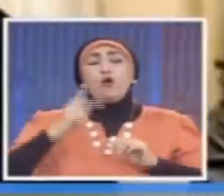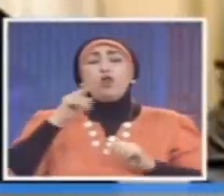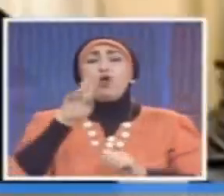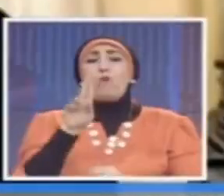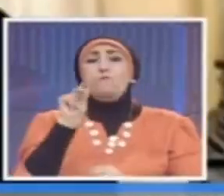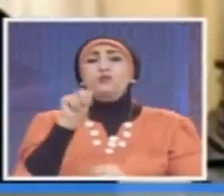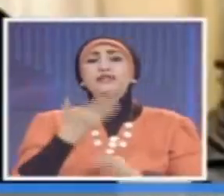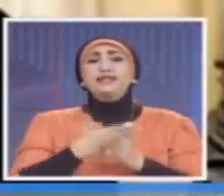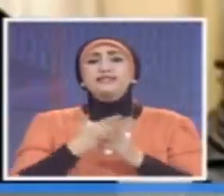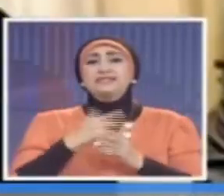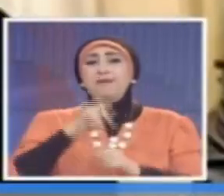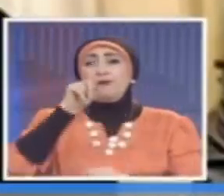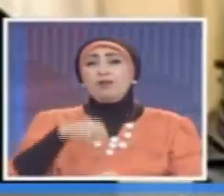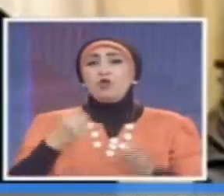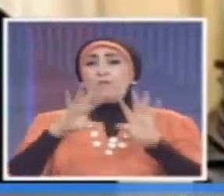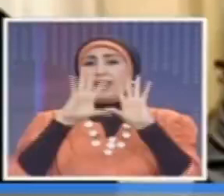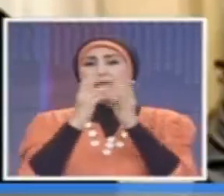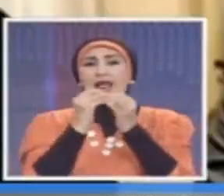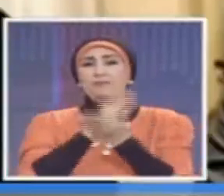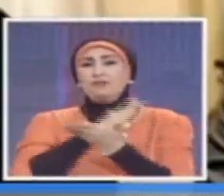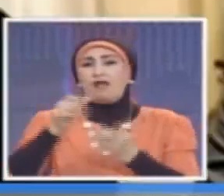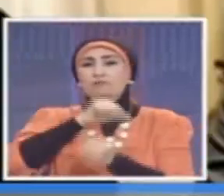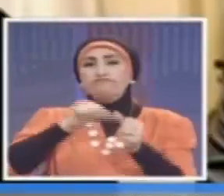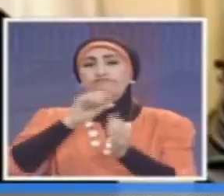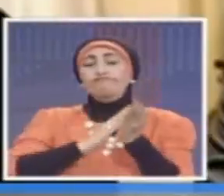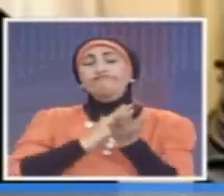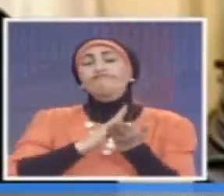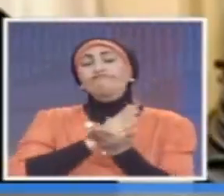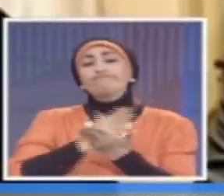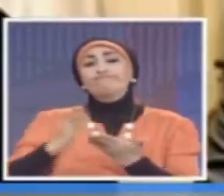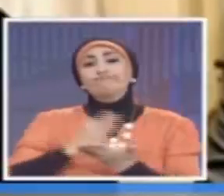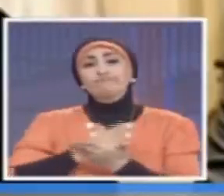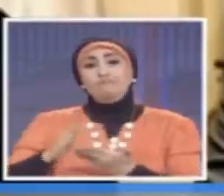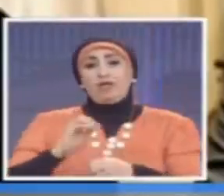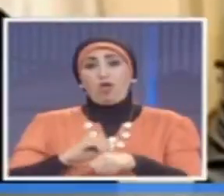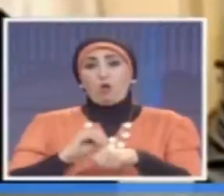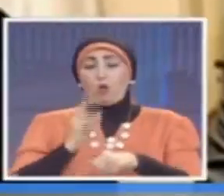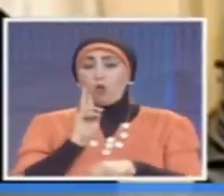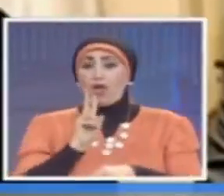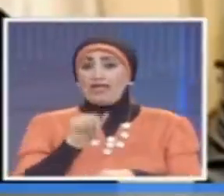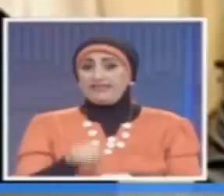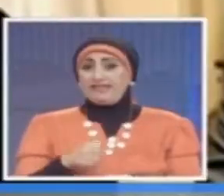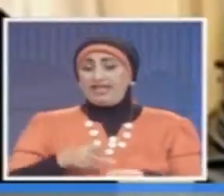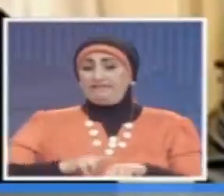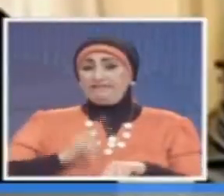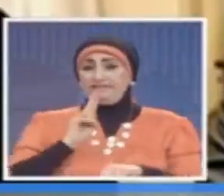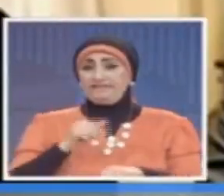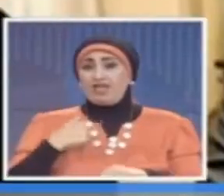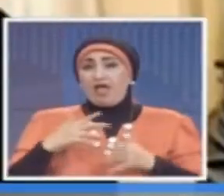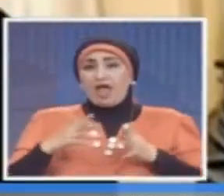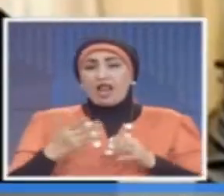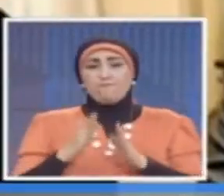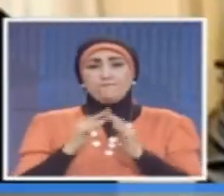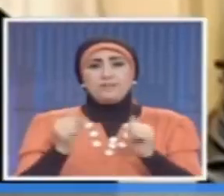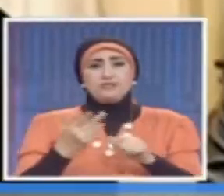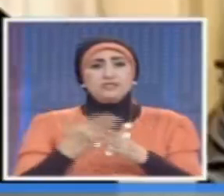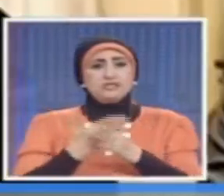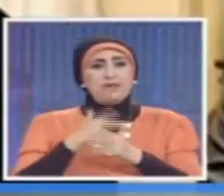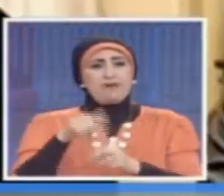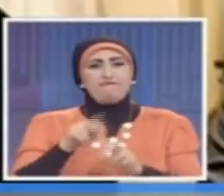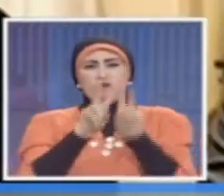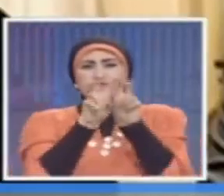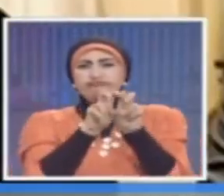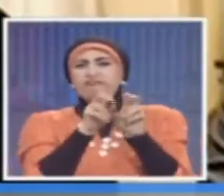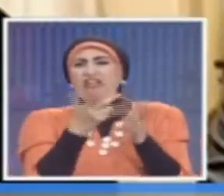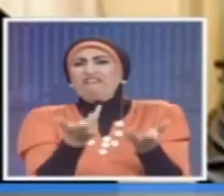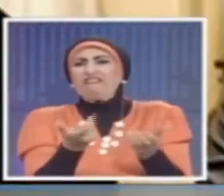المتحدة بمناسبة اليوم العالمي للتخلص من الأسلحة النووية. وأعرب شكري عن قلق مصر البالغ إزاء